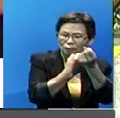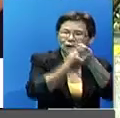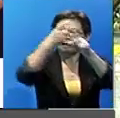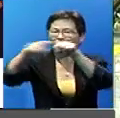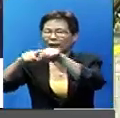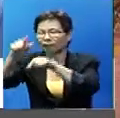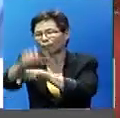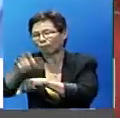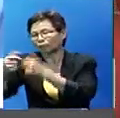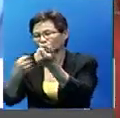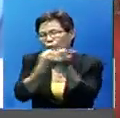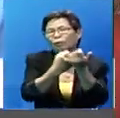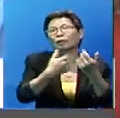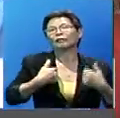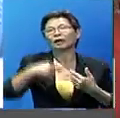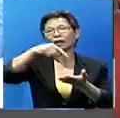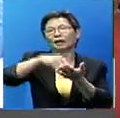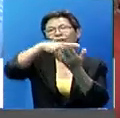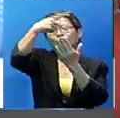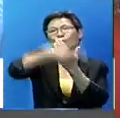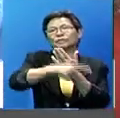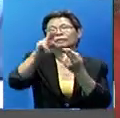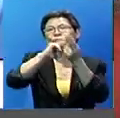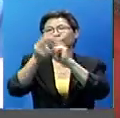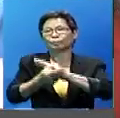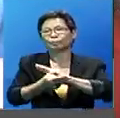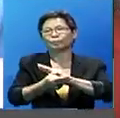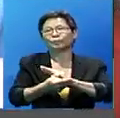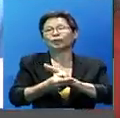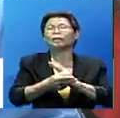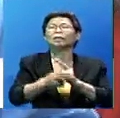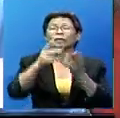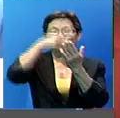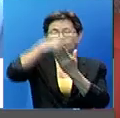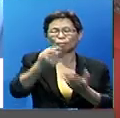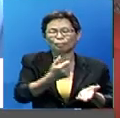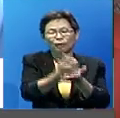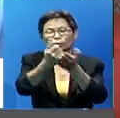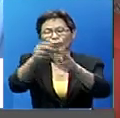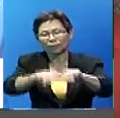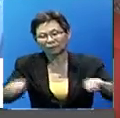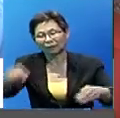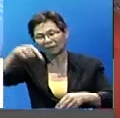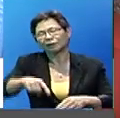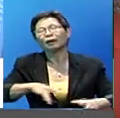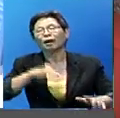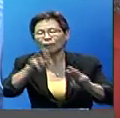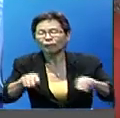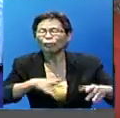pelbagai pihak. Inilah objektif perubahan Yayasan Wilayah, memberi bantuan kepada pelajar-pelajar ini